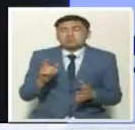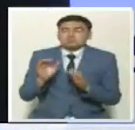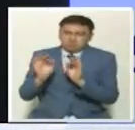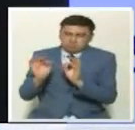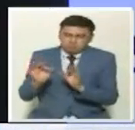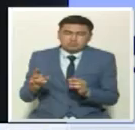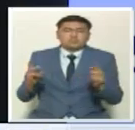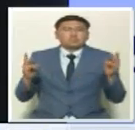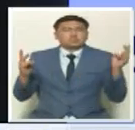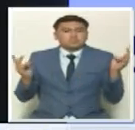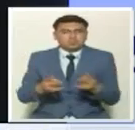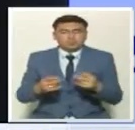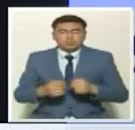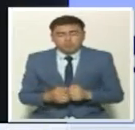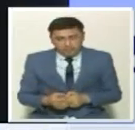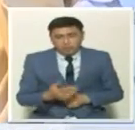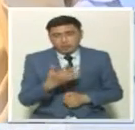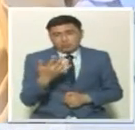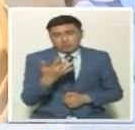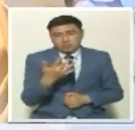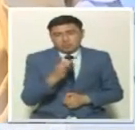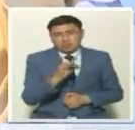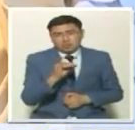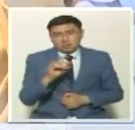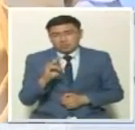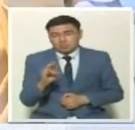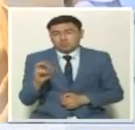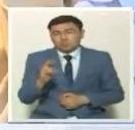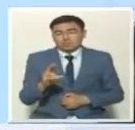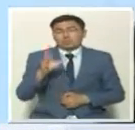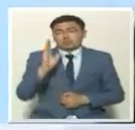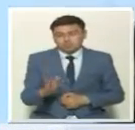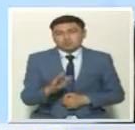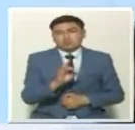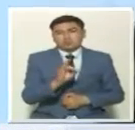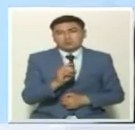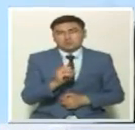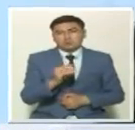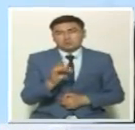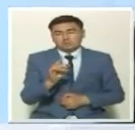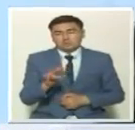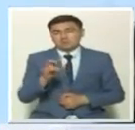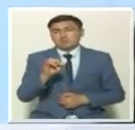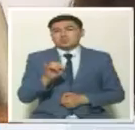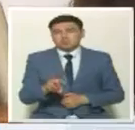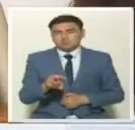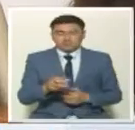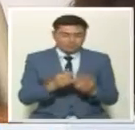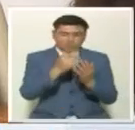Айта кетейік, референдум 5 маусым күні өтеді. Алдағы конституциялық реформа нәтижесінде ата заңдағы 98